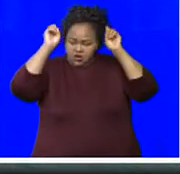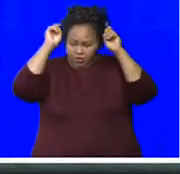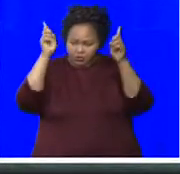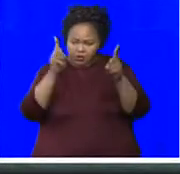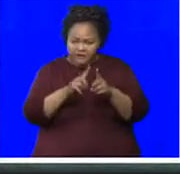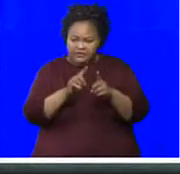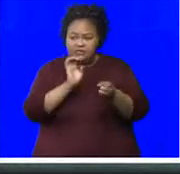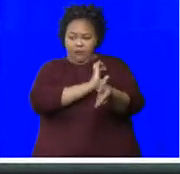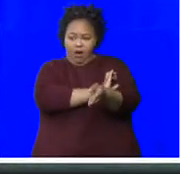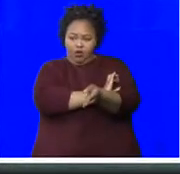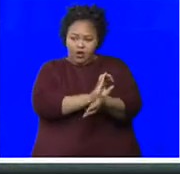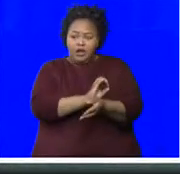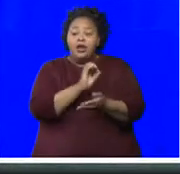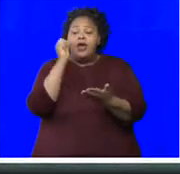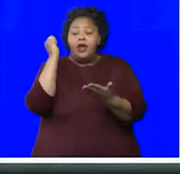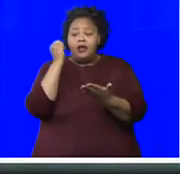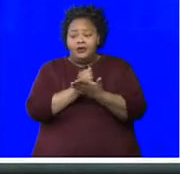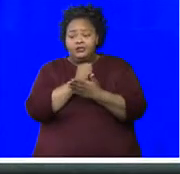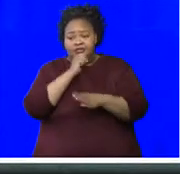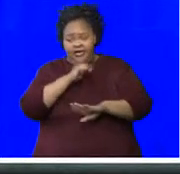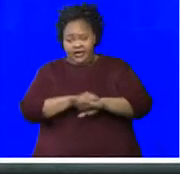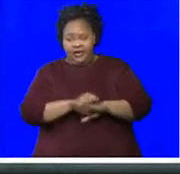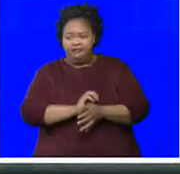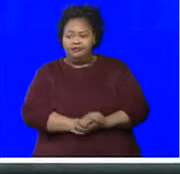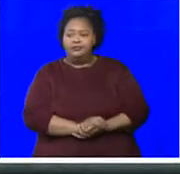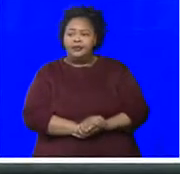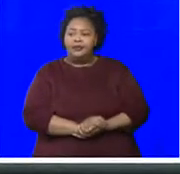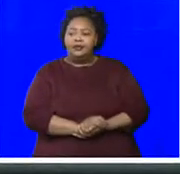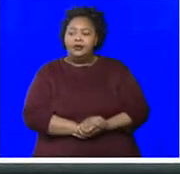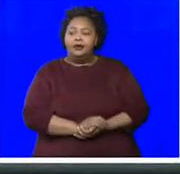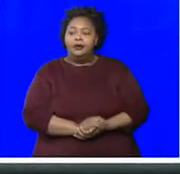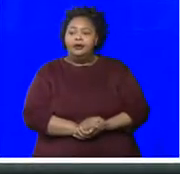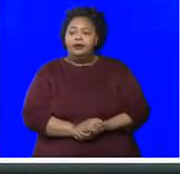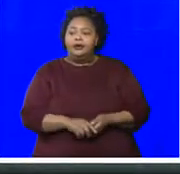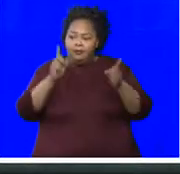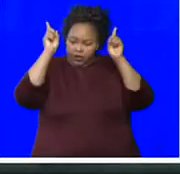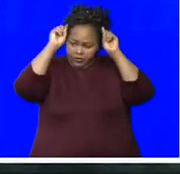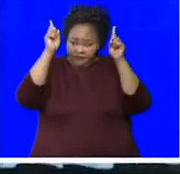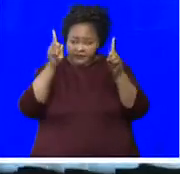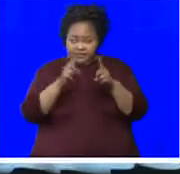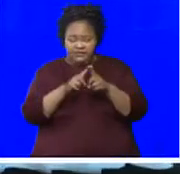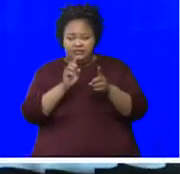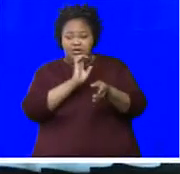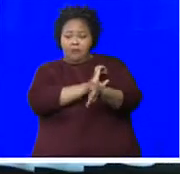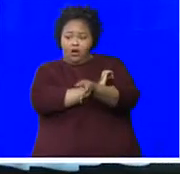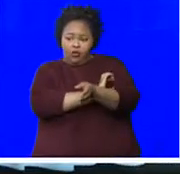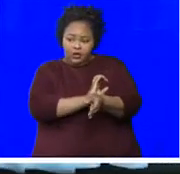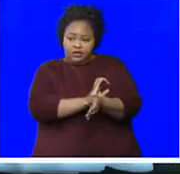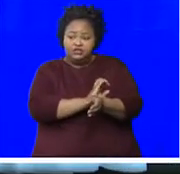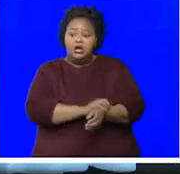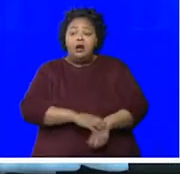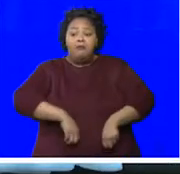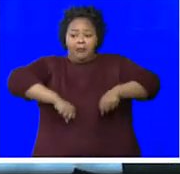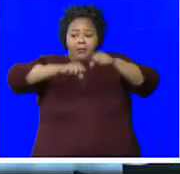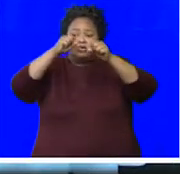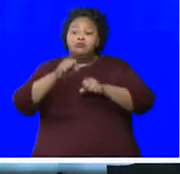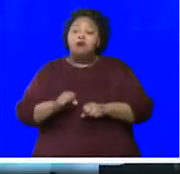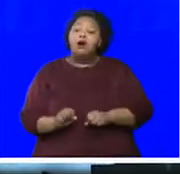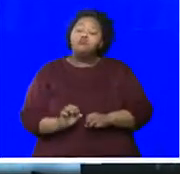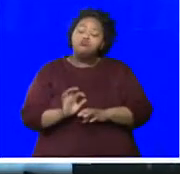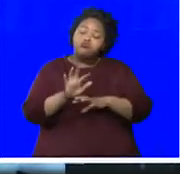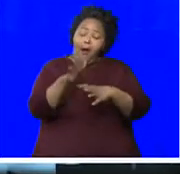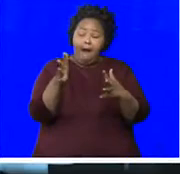nje namhlabuka lokho ngoba sifuna ukuthi nasenda letindlu ema institutions abe akhona nawo abona lokho